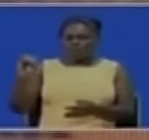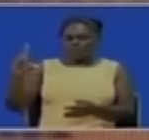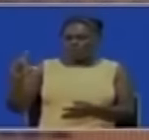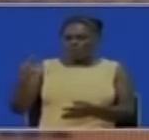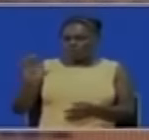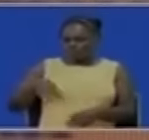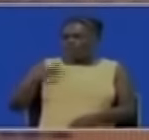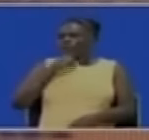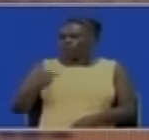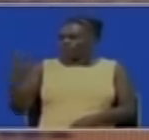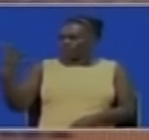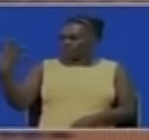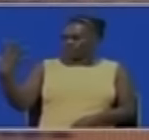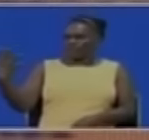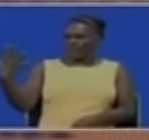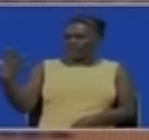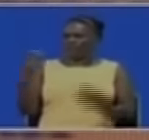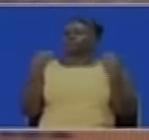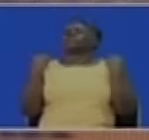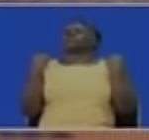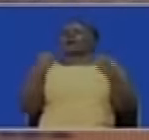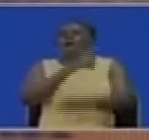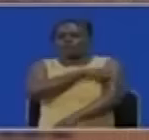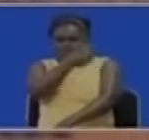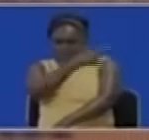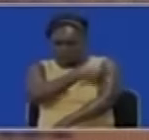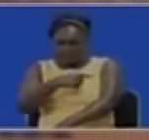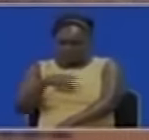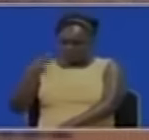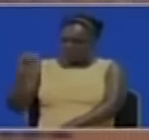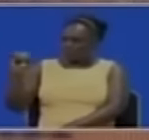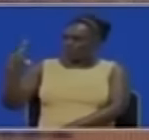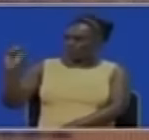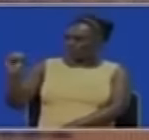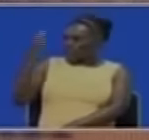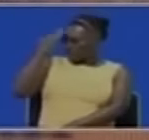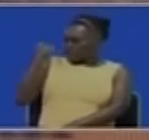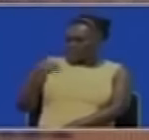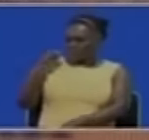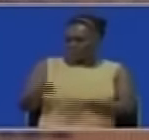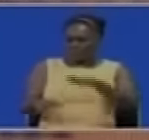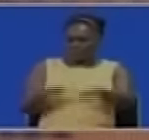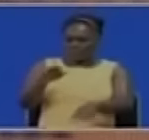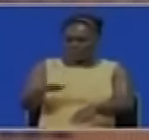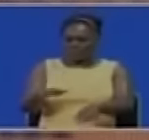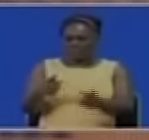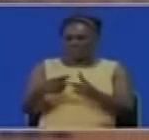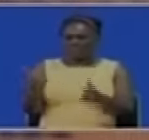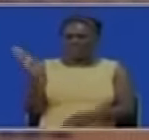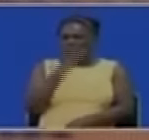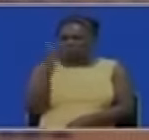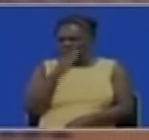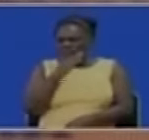miaka 45 amelazwa katika hospitali ya St. Joseph's mjini Molo baada ya paja lake la kulia kuanza kuoza.